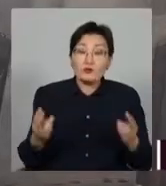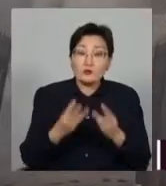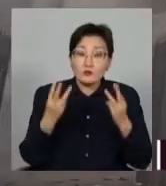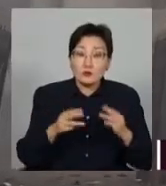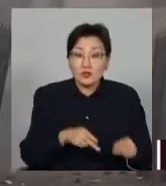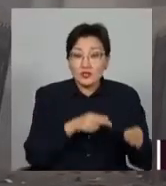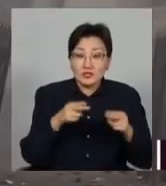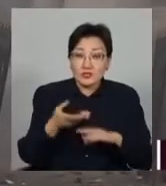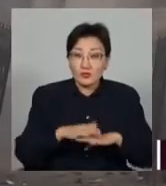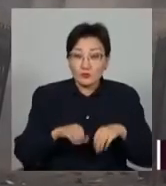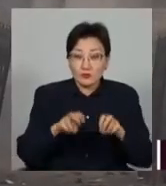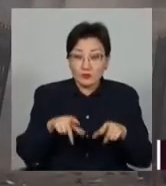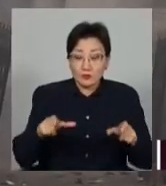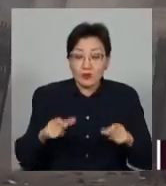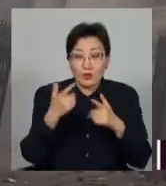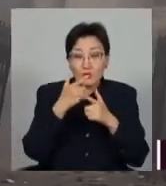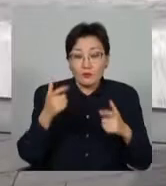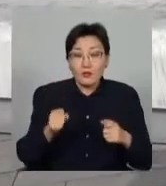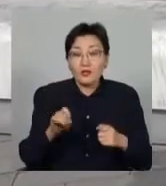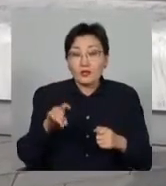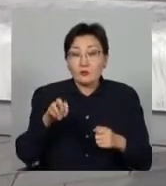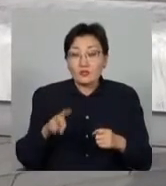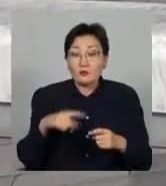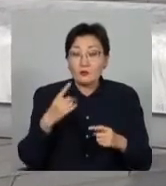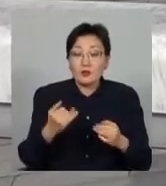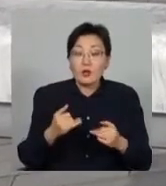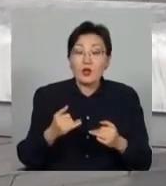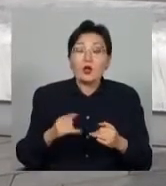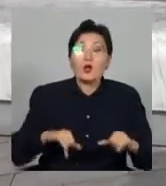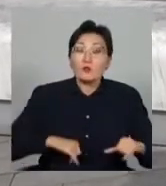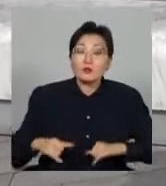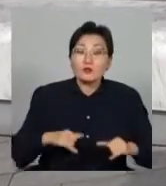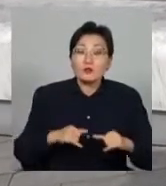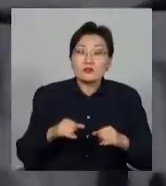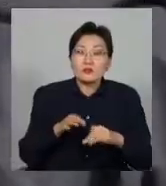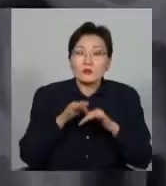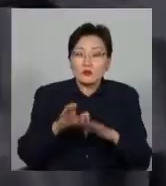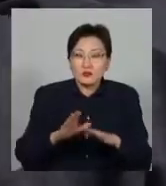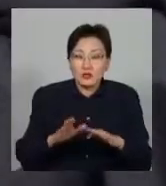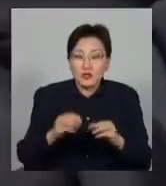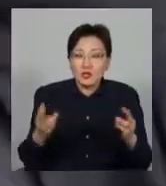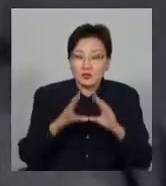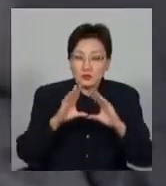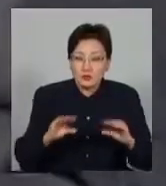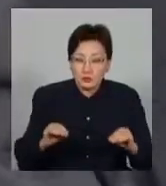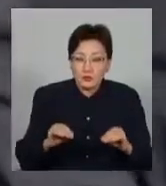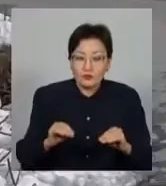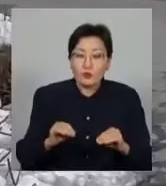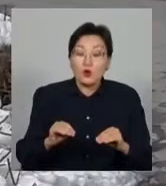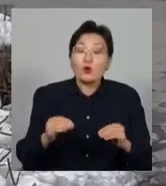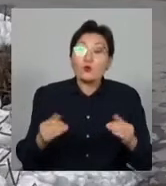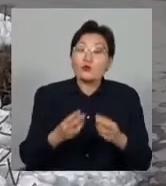келген төтеншеліктер мәлімдеді. Өрт сөндіруші Арман Садуақастың сөзінше, басбұзарлар оларды өткізбей қызыл жалынды ауыздықтауына кедергі